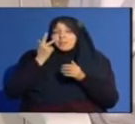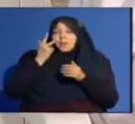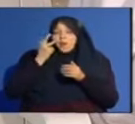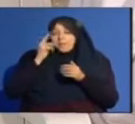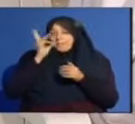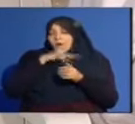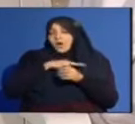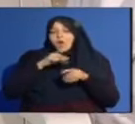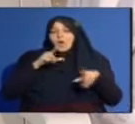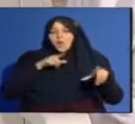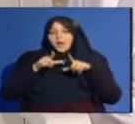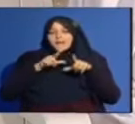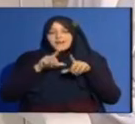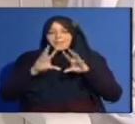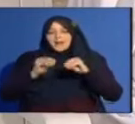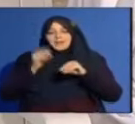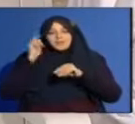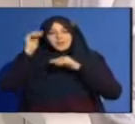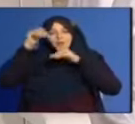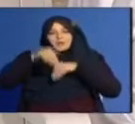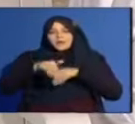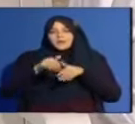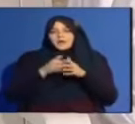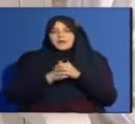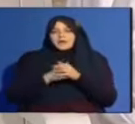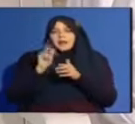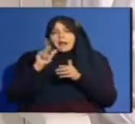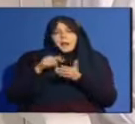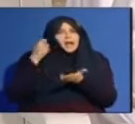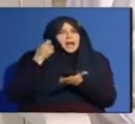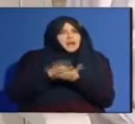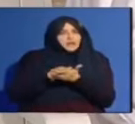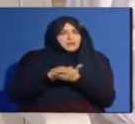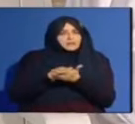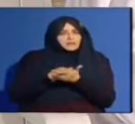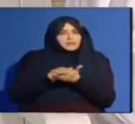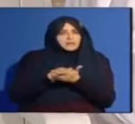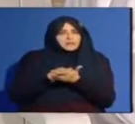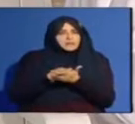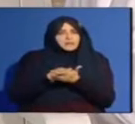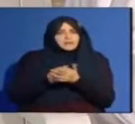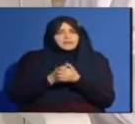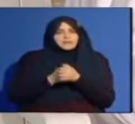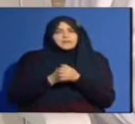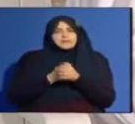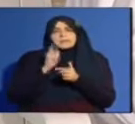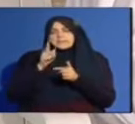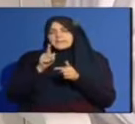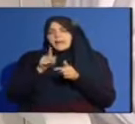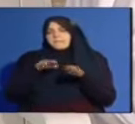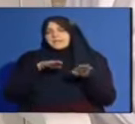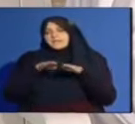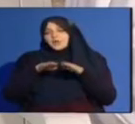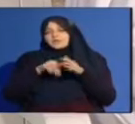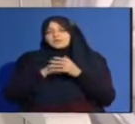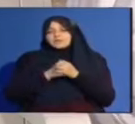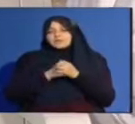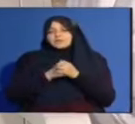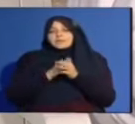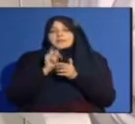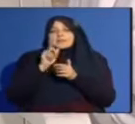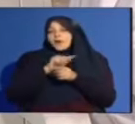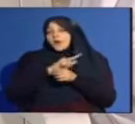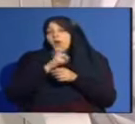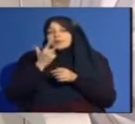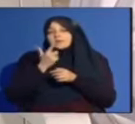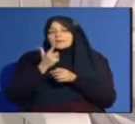وكراوا بالكراء. نعم. كاين اللي يشري قبر هذه طريقة قانونية معمول بها، وكاين